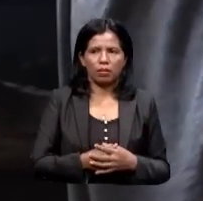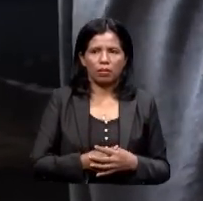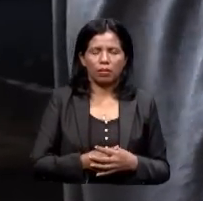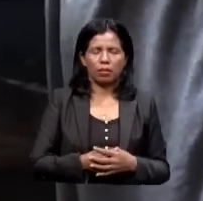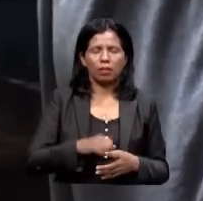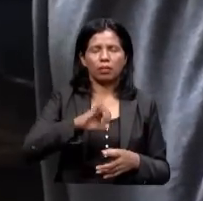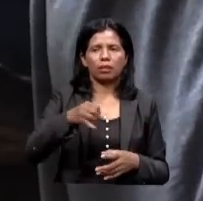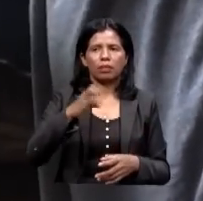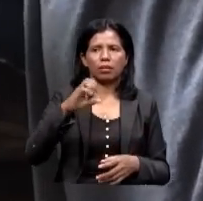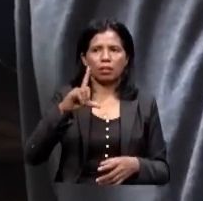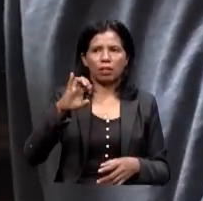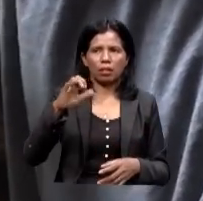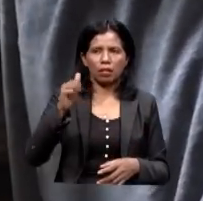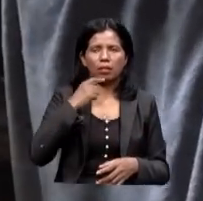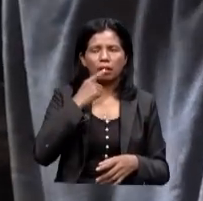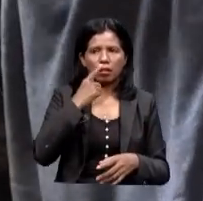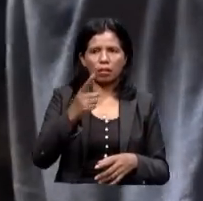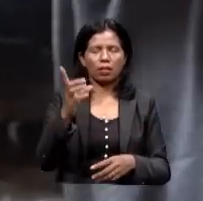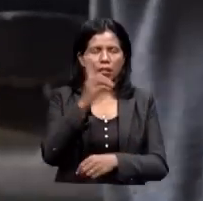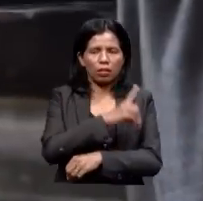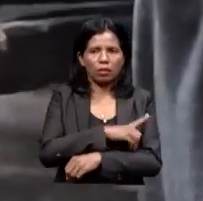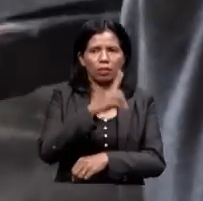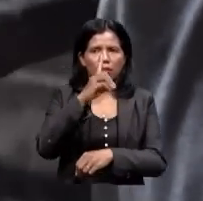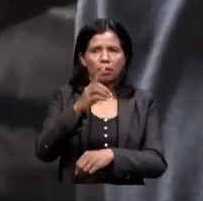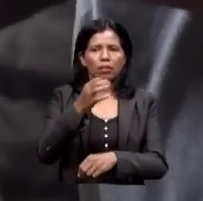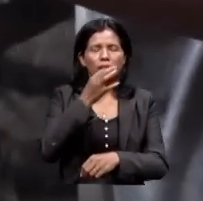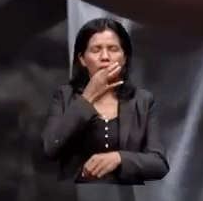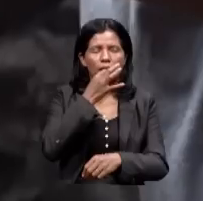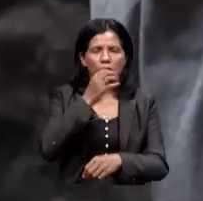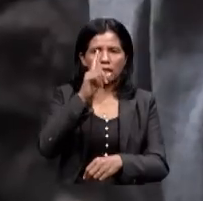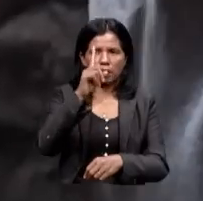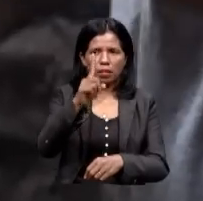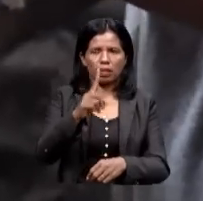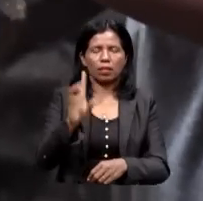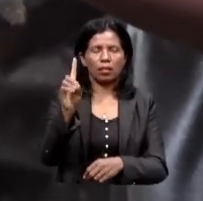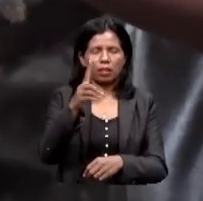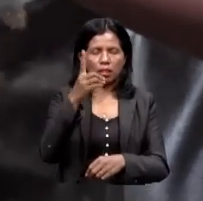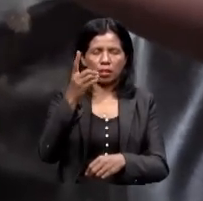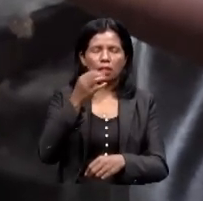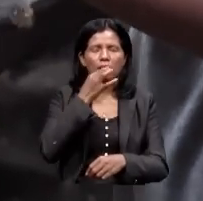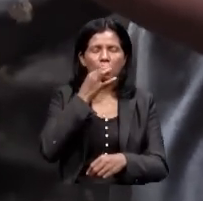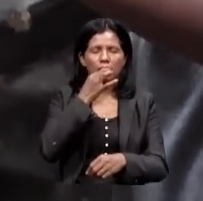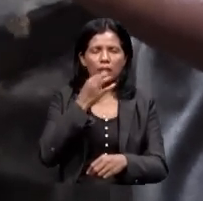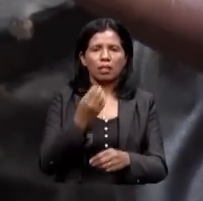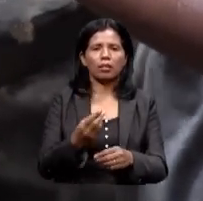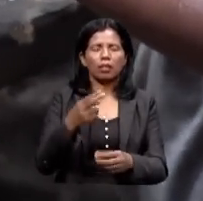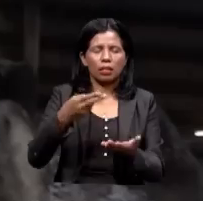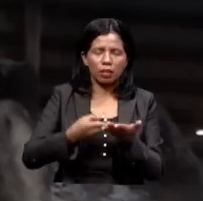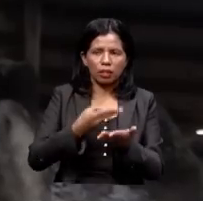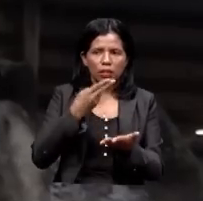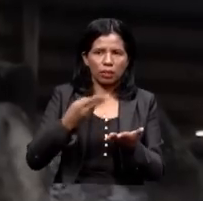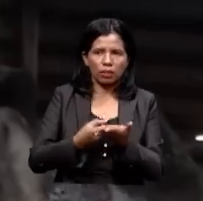Jelia dos Santos hatete. Kada lorong ida han dala ida deit. Dadir han sasoro nolok raik